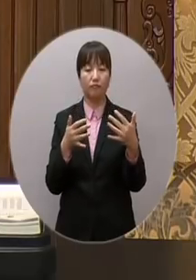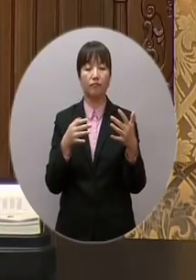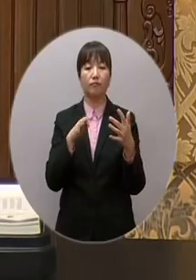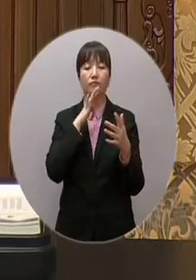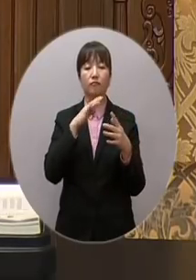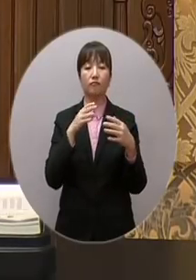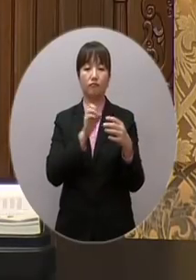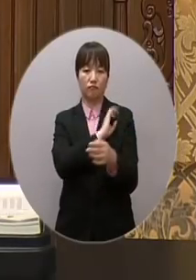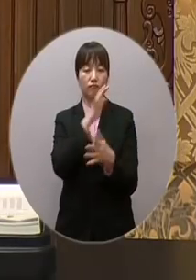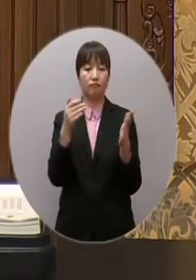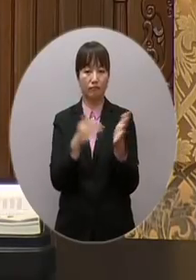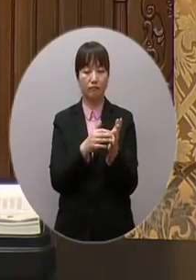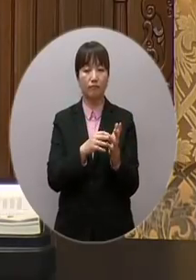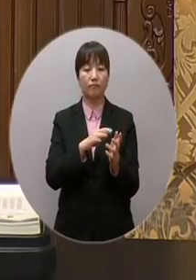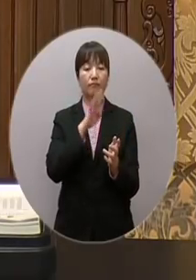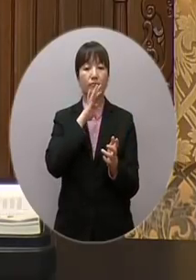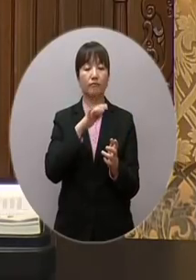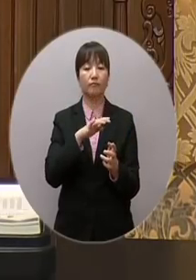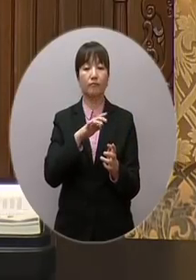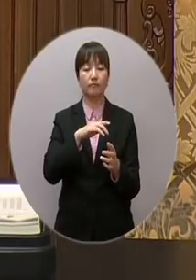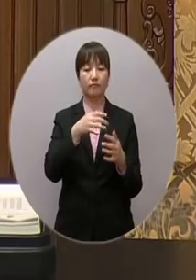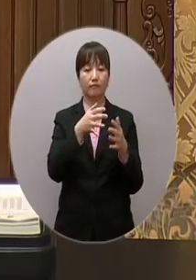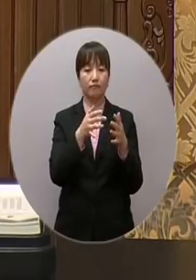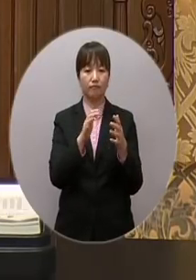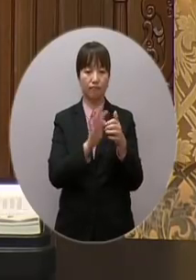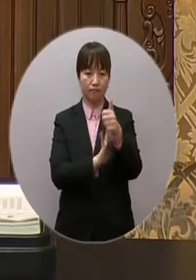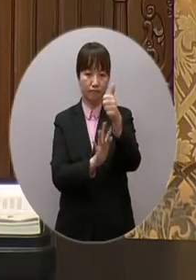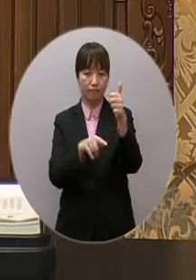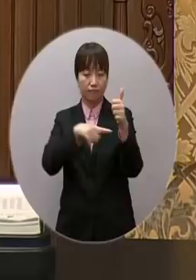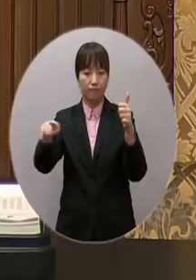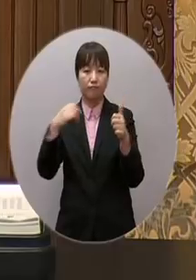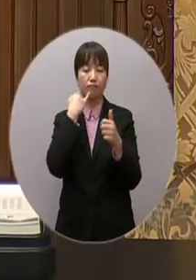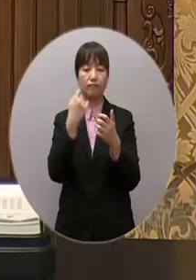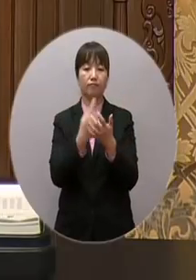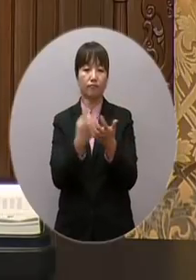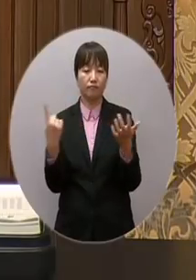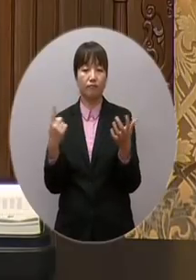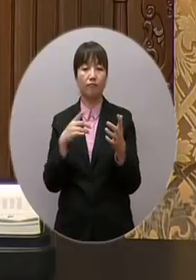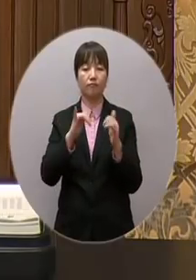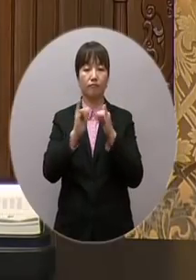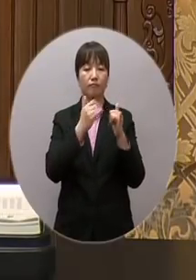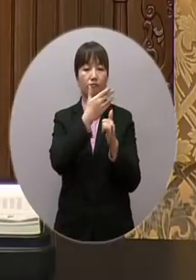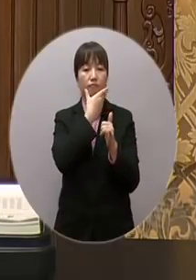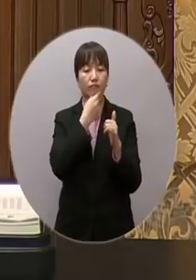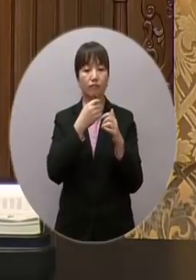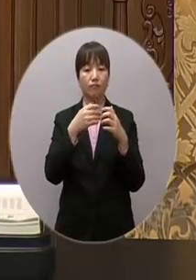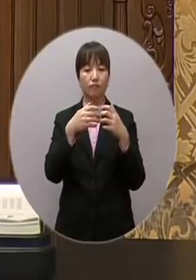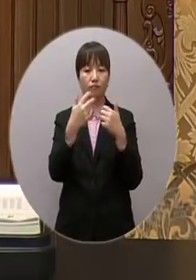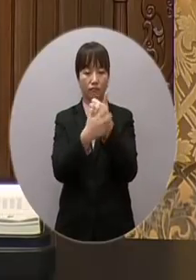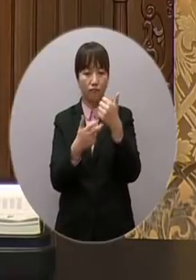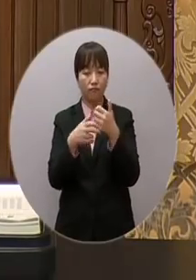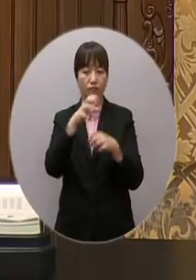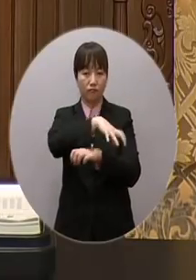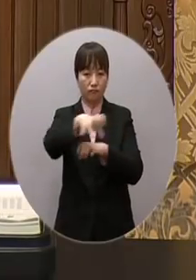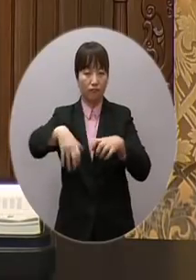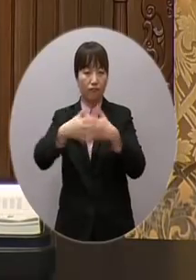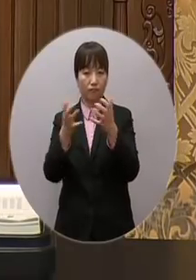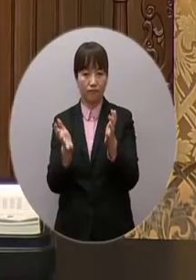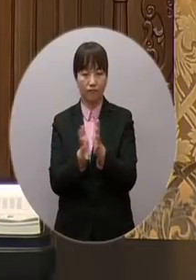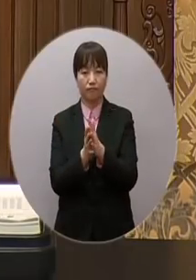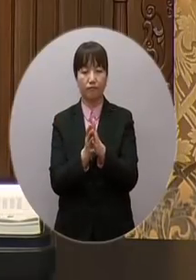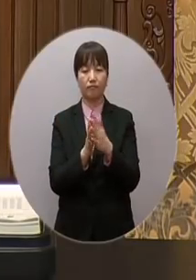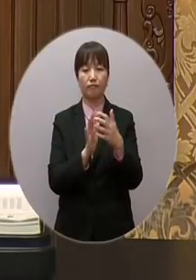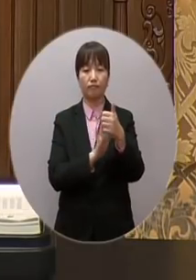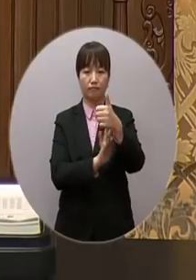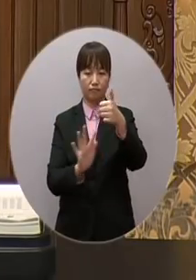已询答完毕。请列席官员离席，并请社会福利及卫生环境组列